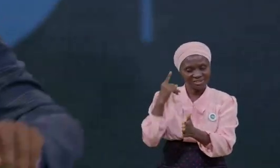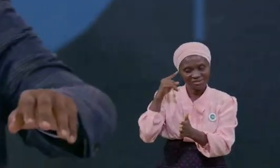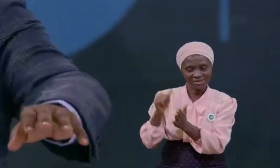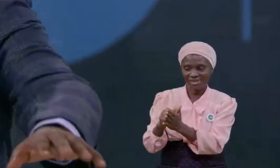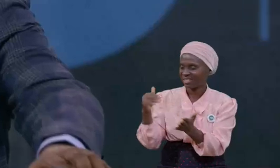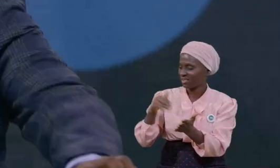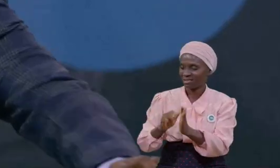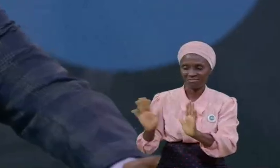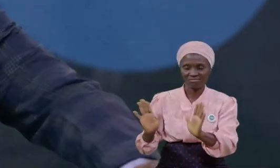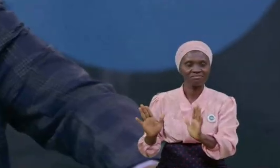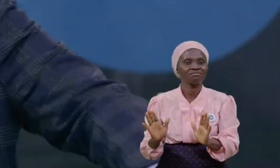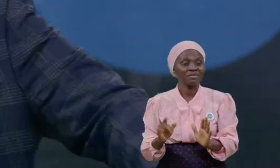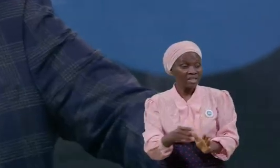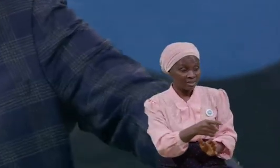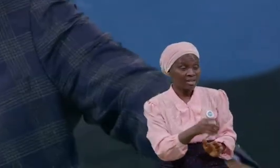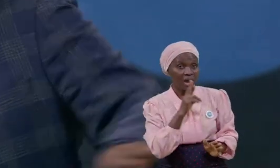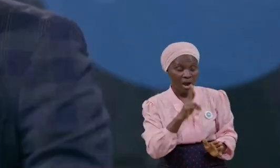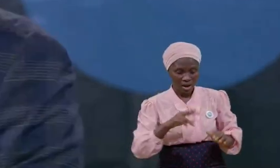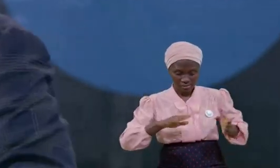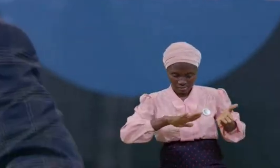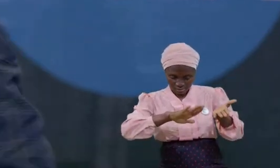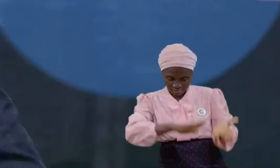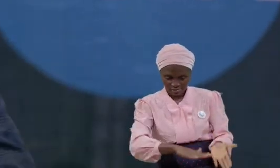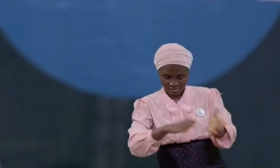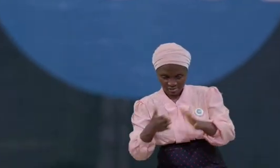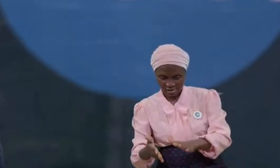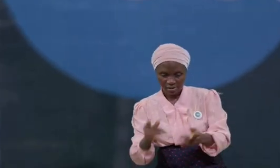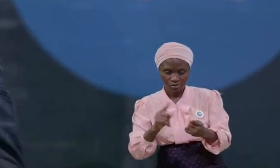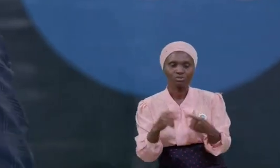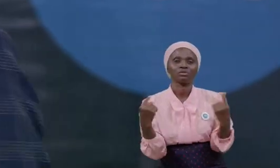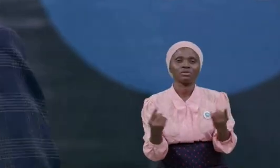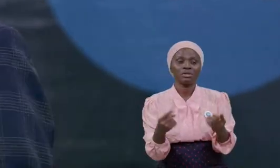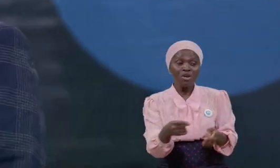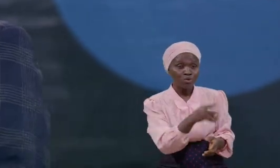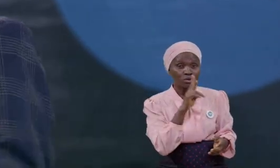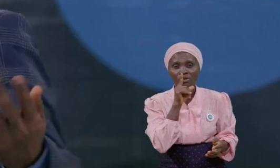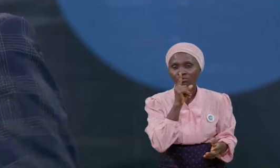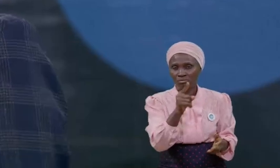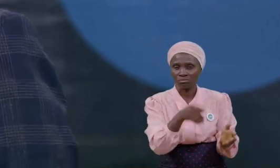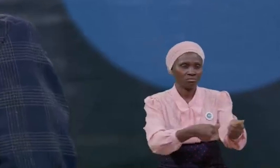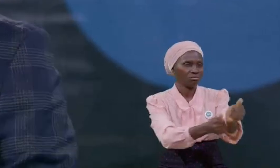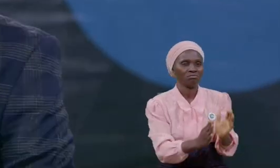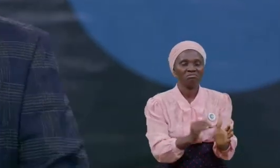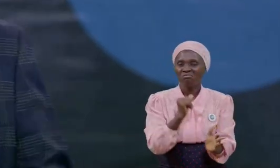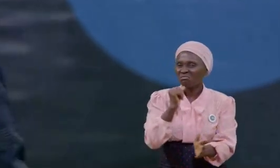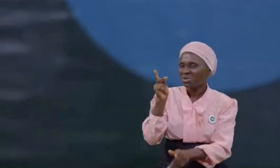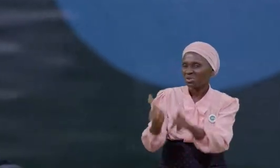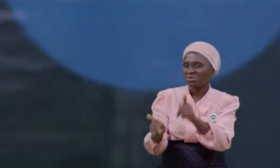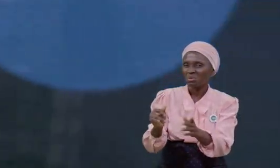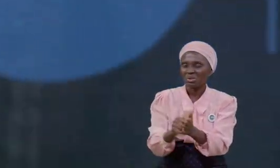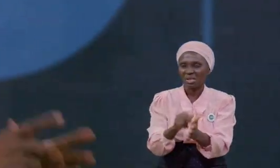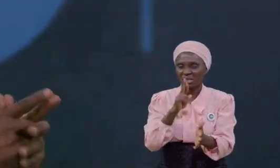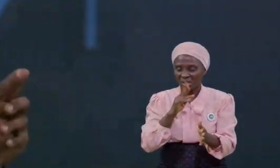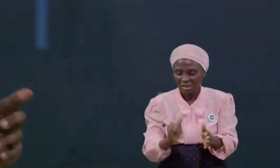Ils sont morts au péché. Ce sont là les disciples. Pas ceux qui sont actifs dans le péché, vivant dans le